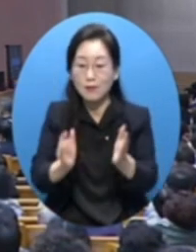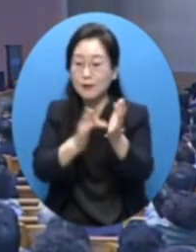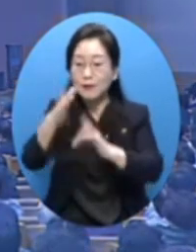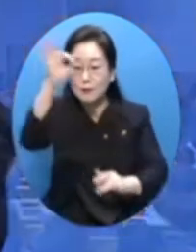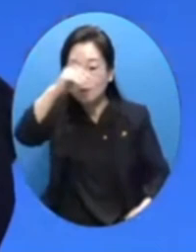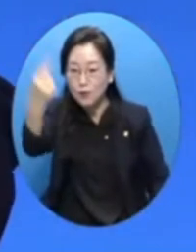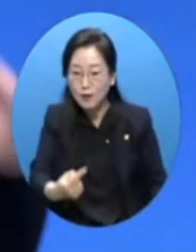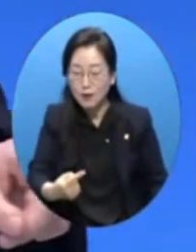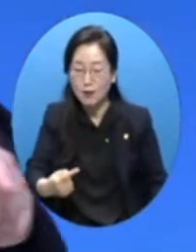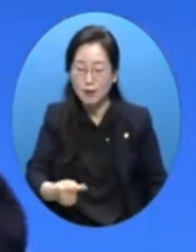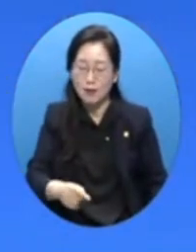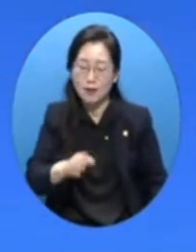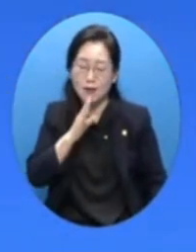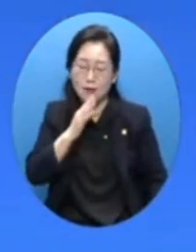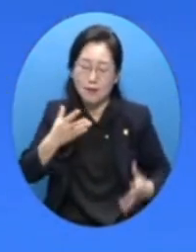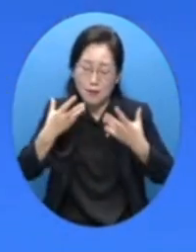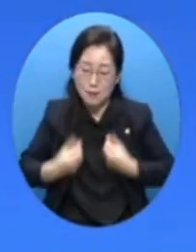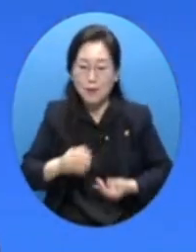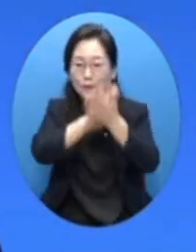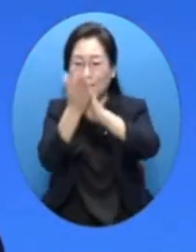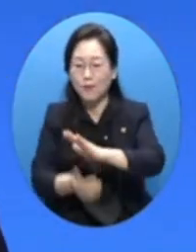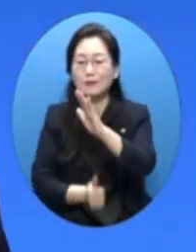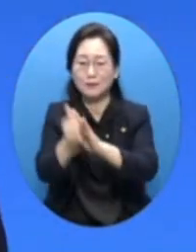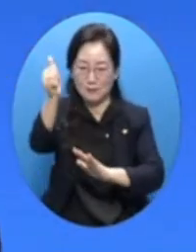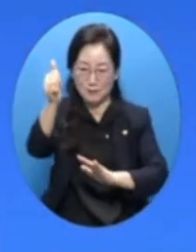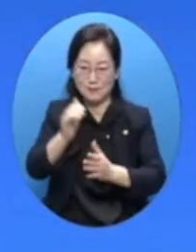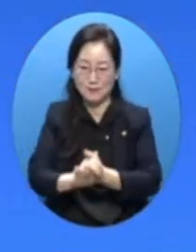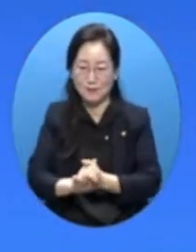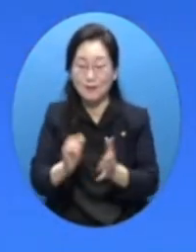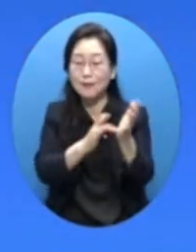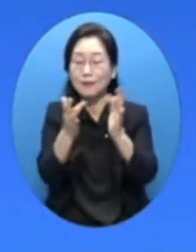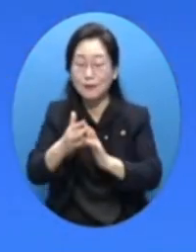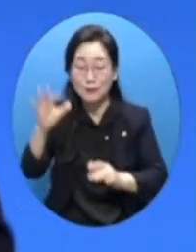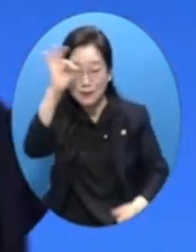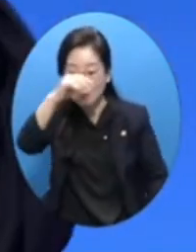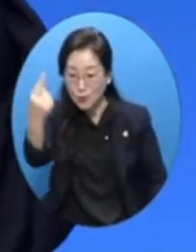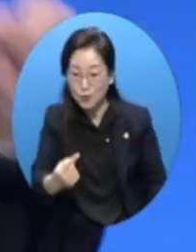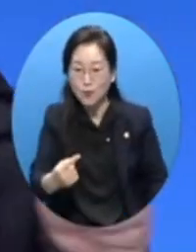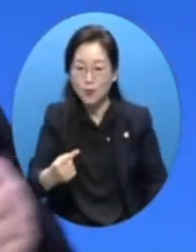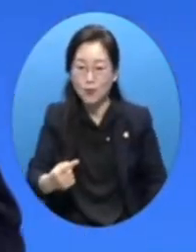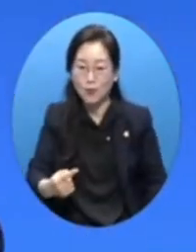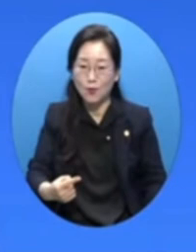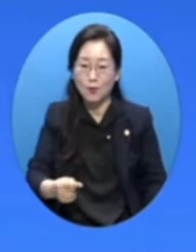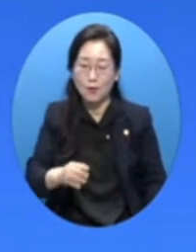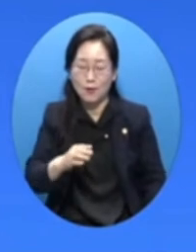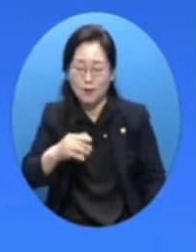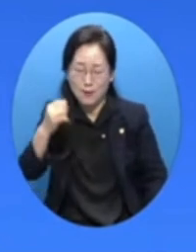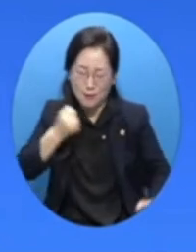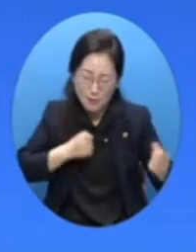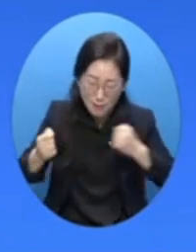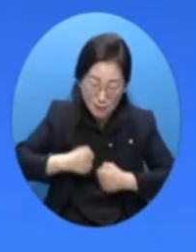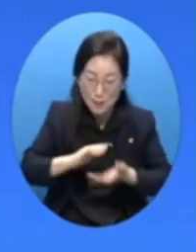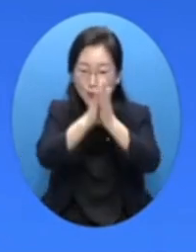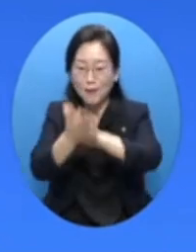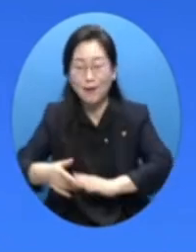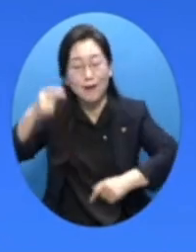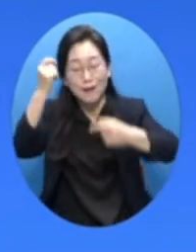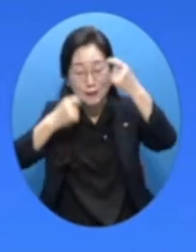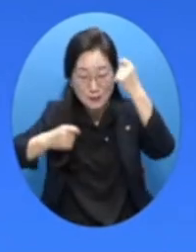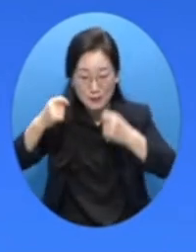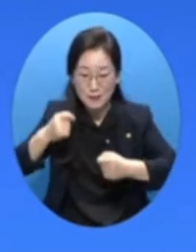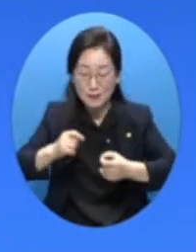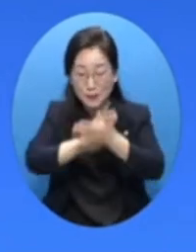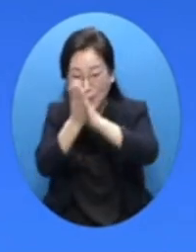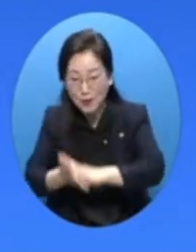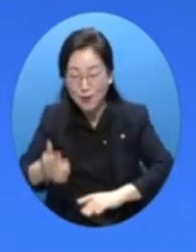찾아오심으로 절대 절망이 변하여 절대 희망이 된 것입니다. 예수님이 찾아오시면 통곡의 자리가 기쁨의 자리가 되고 슬픔의 자리가 은혜의